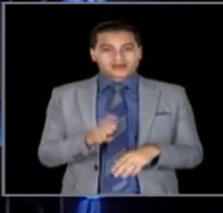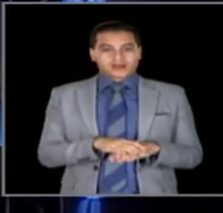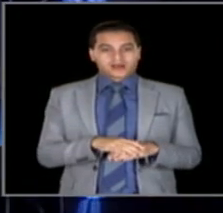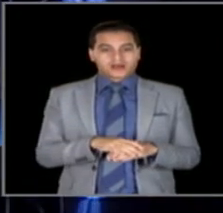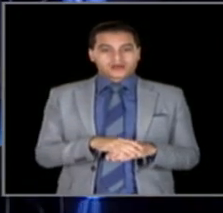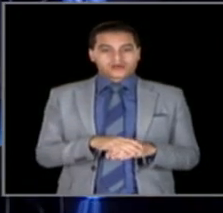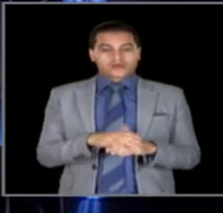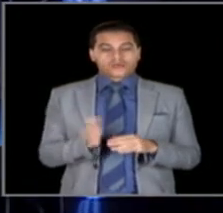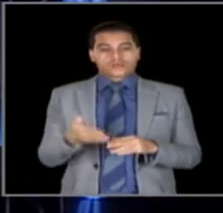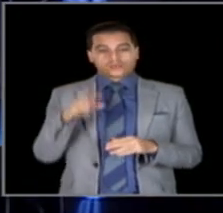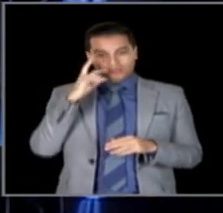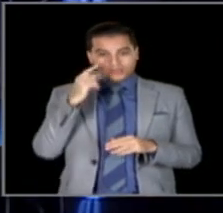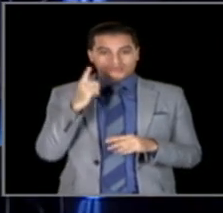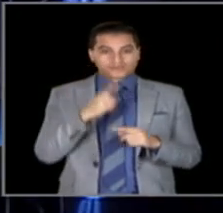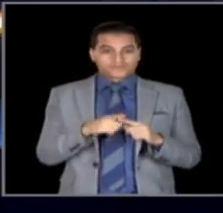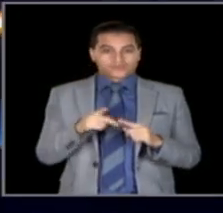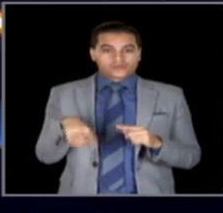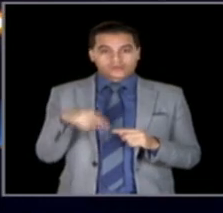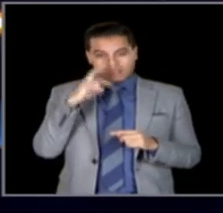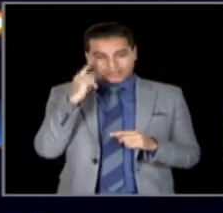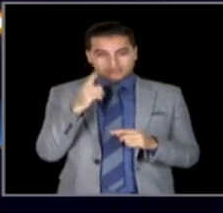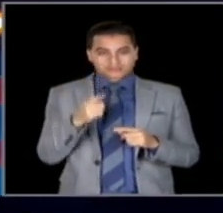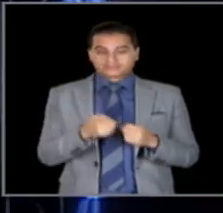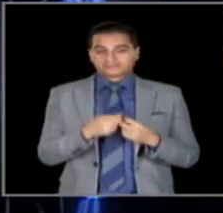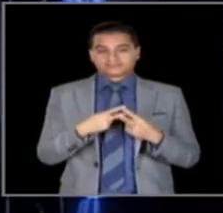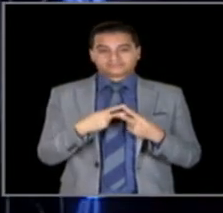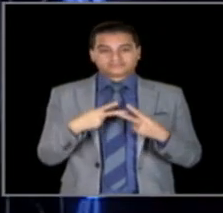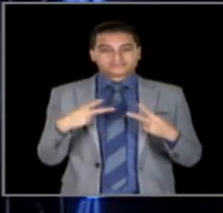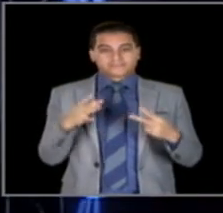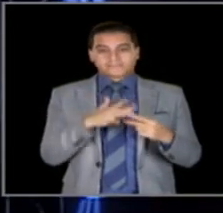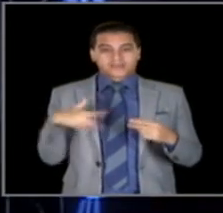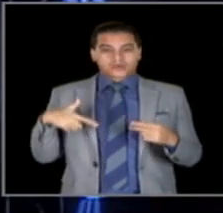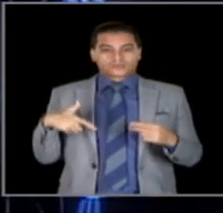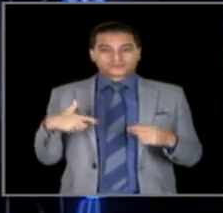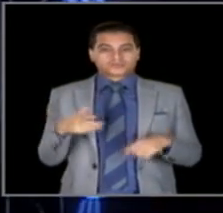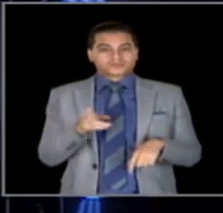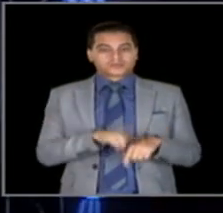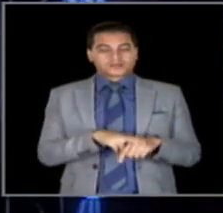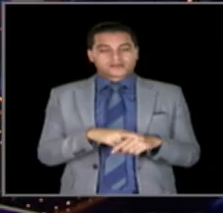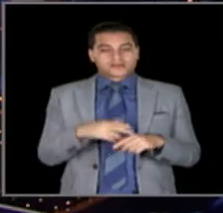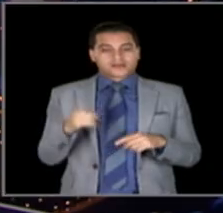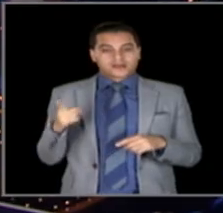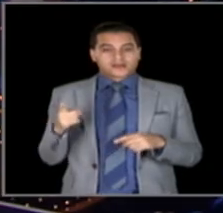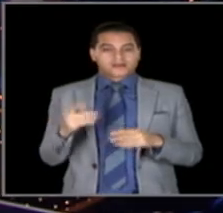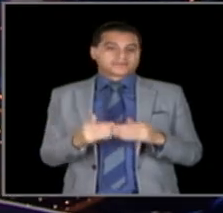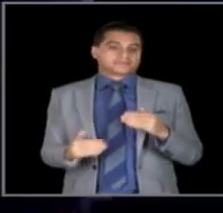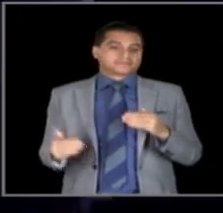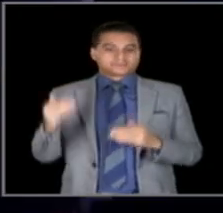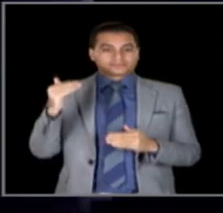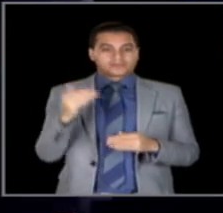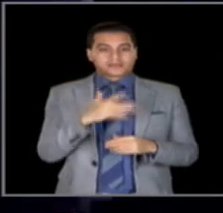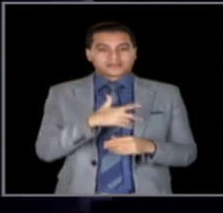الأزرق. والحوت الأزرق حسم المباراة 160 الحوت الأزرق